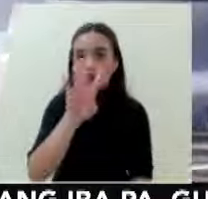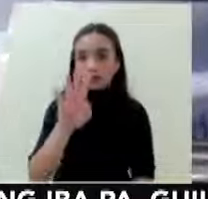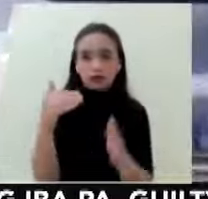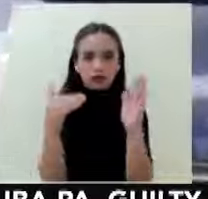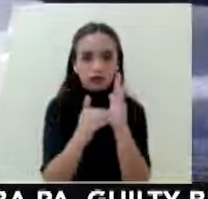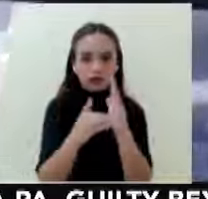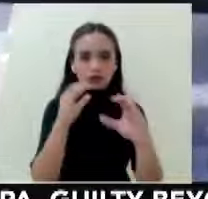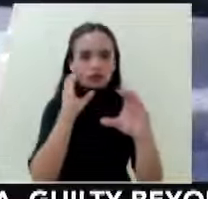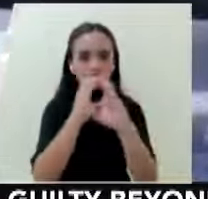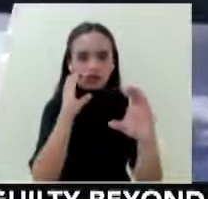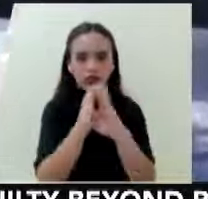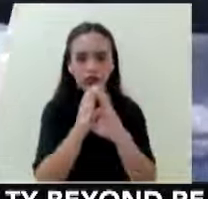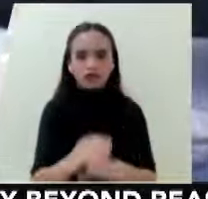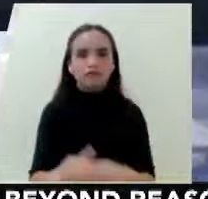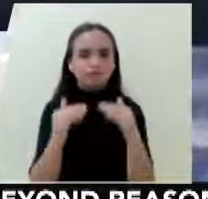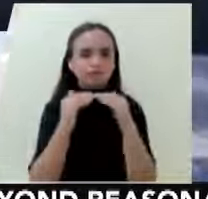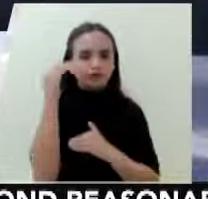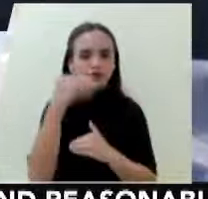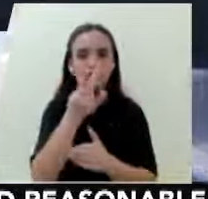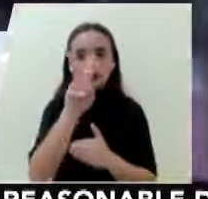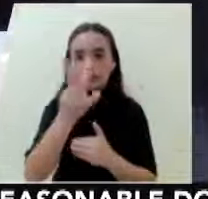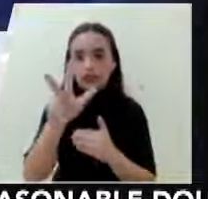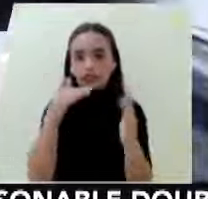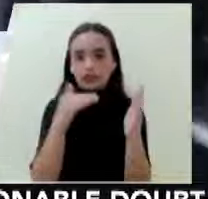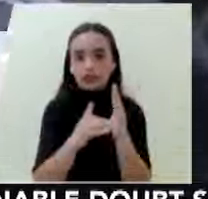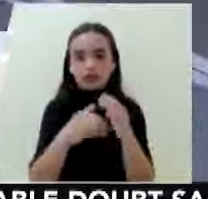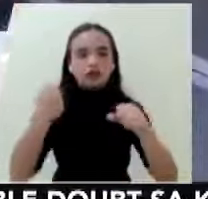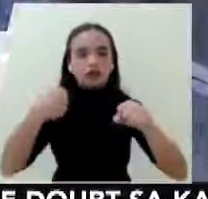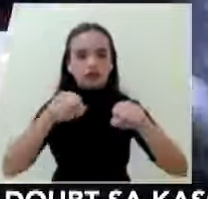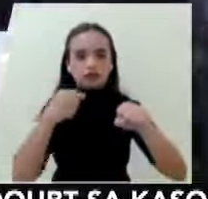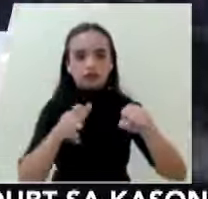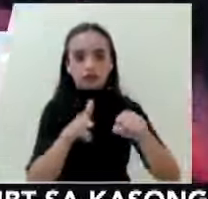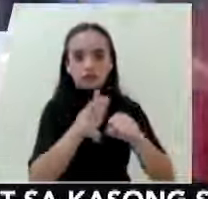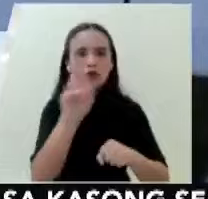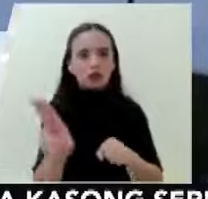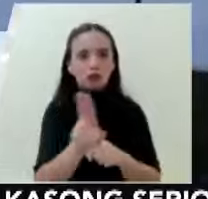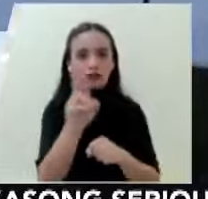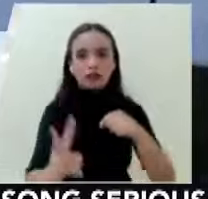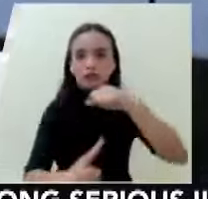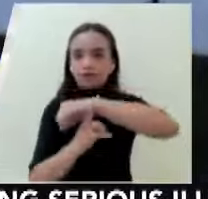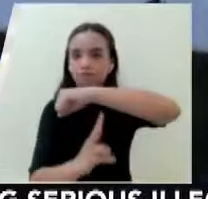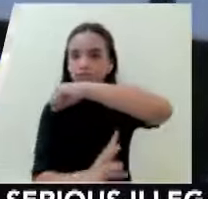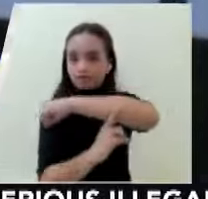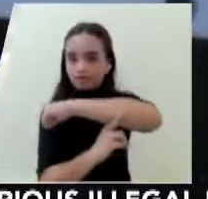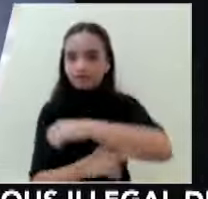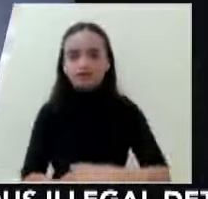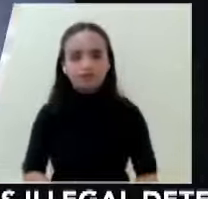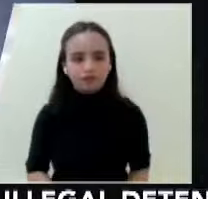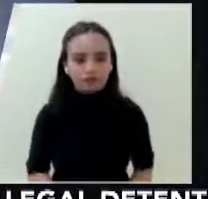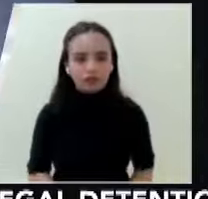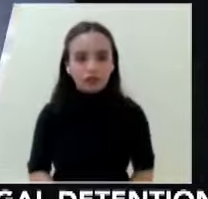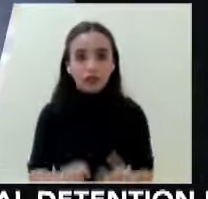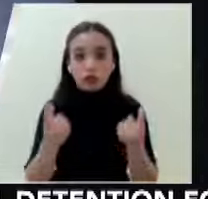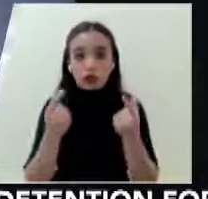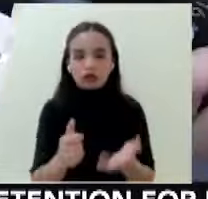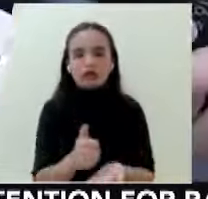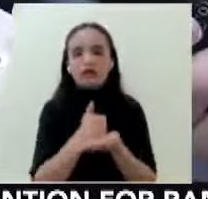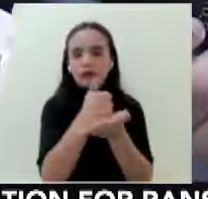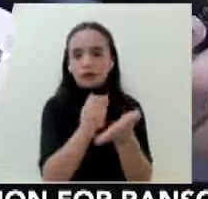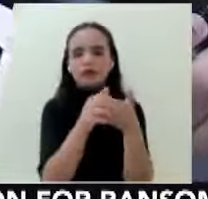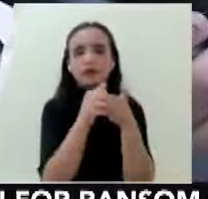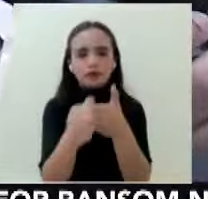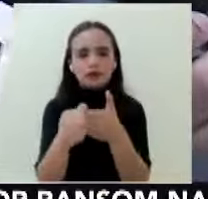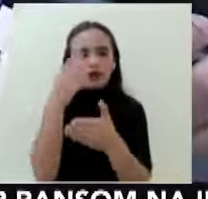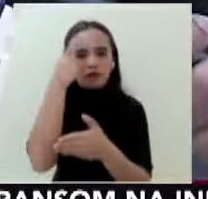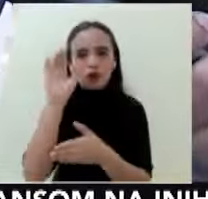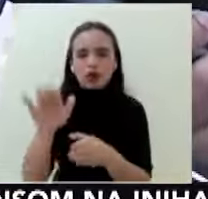lampas 23,000 ang mga motorsiklong gumagamit ng flyover. Ika-guide lang natin sila. For their safety rin kasi para